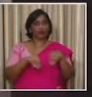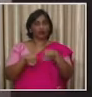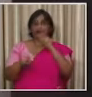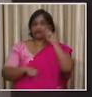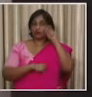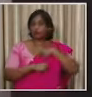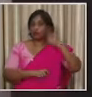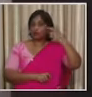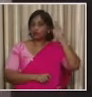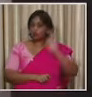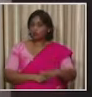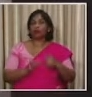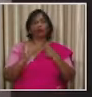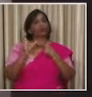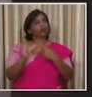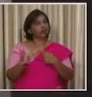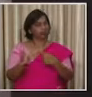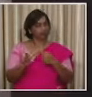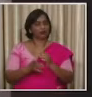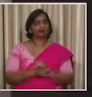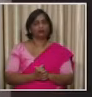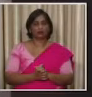ජනතාව බලාපොරොත්තු වෙන්නේ උත්තර.